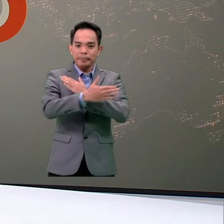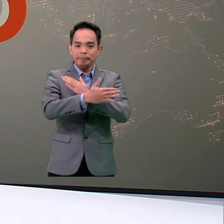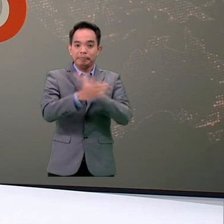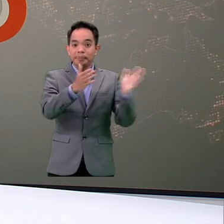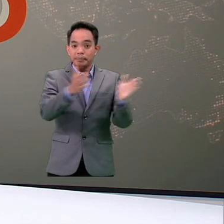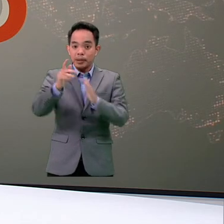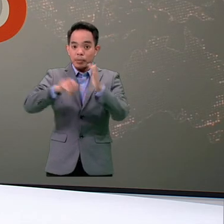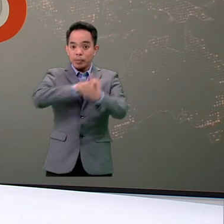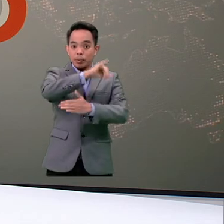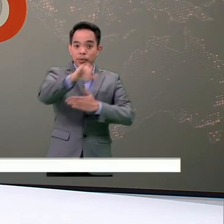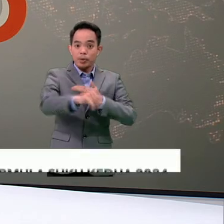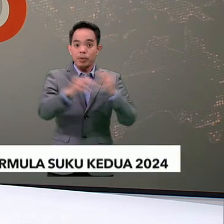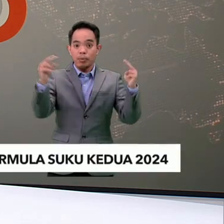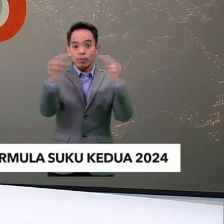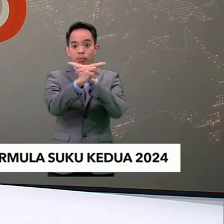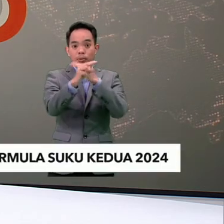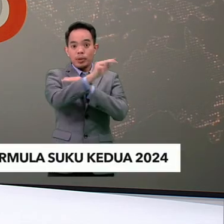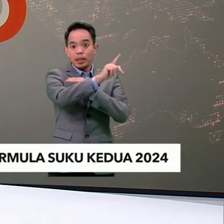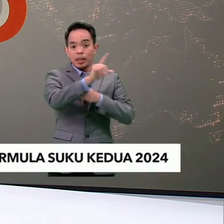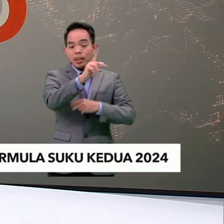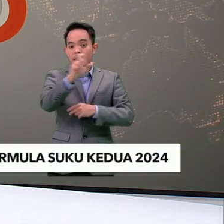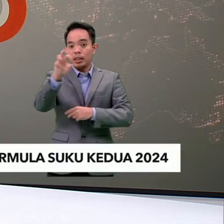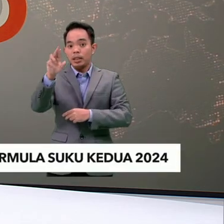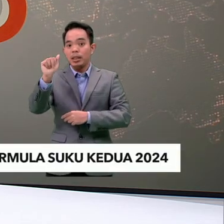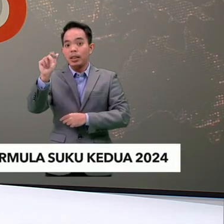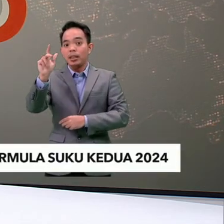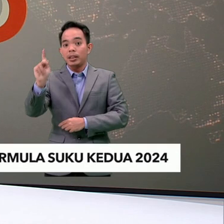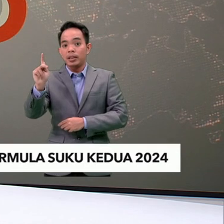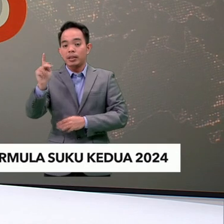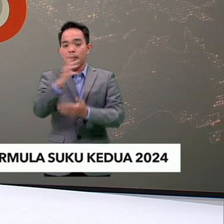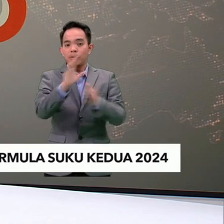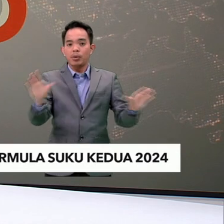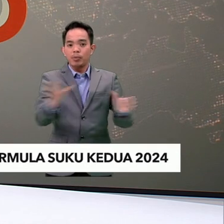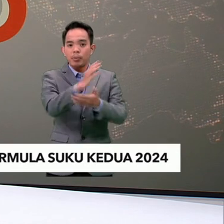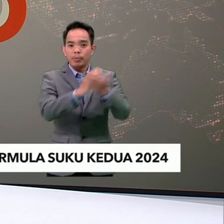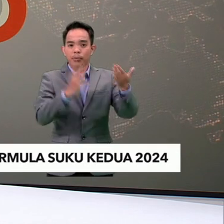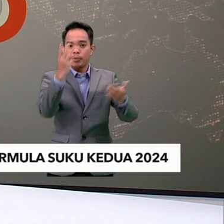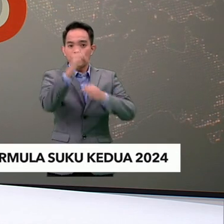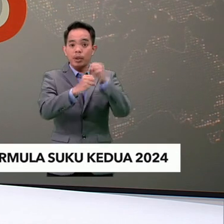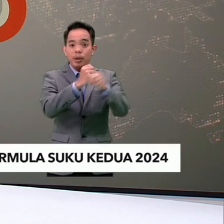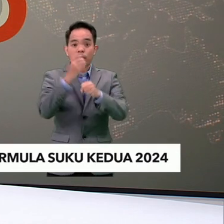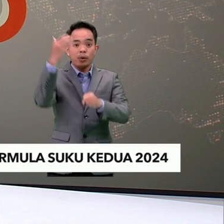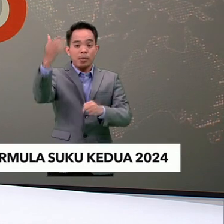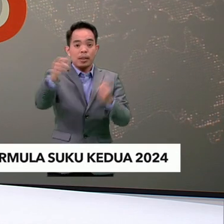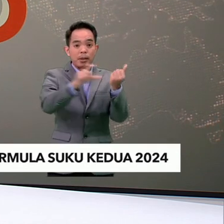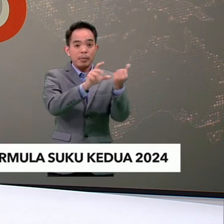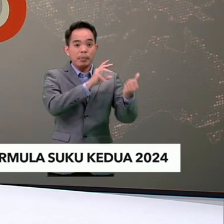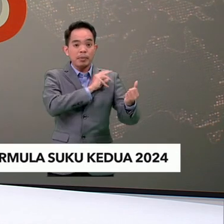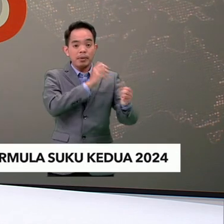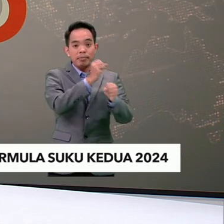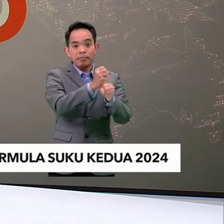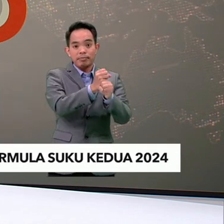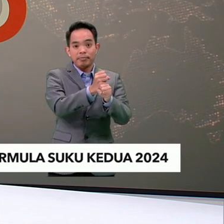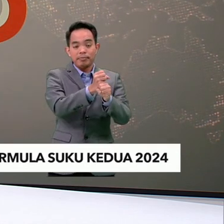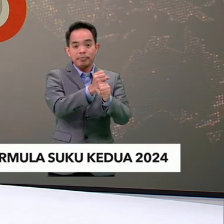projek melebarkan lebuh Raya Kuala Lumpur karak dijangka dilaksanakan pada suku kedua tahun depan menurut timbalan menteri kerja Raya Datuk Seri Abdul Rahman Mohamad